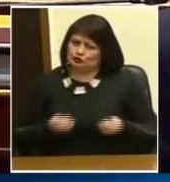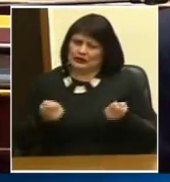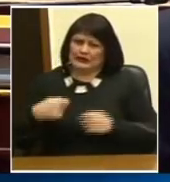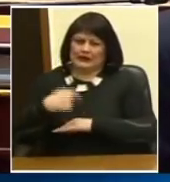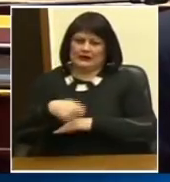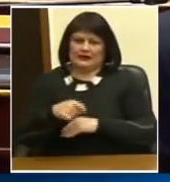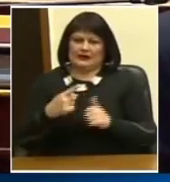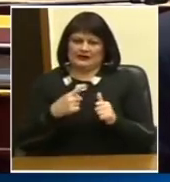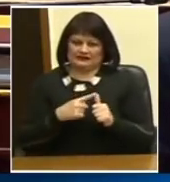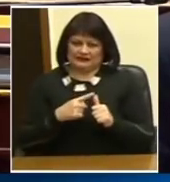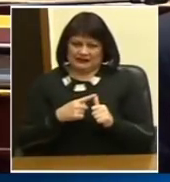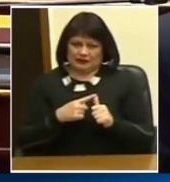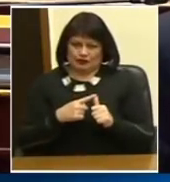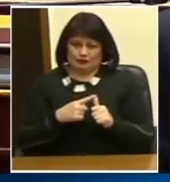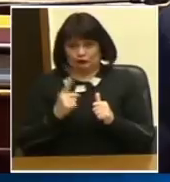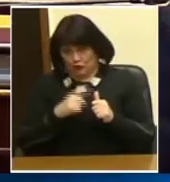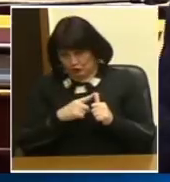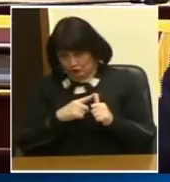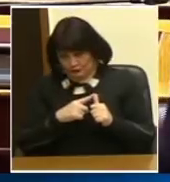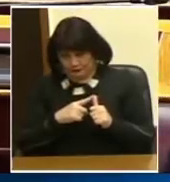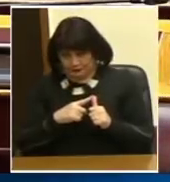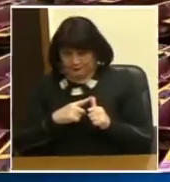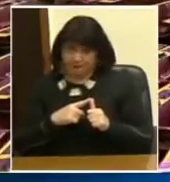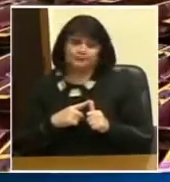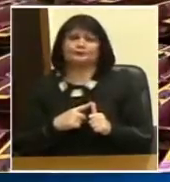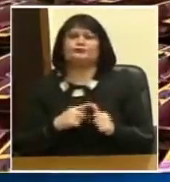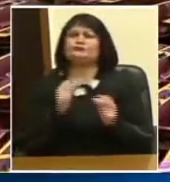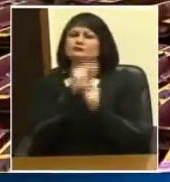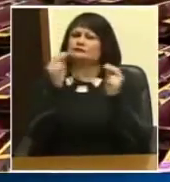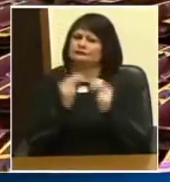βάση του δικαιακού μας συστήματος. Και ως εκ τούτου,